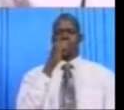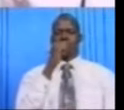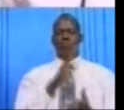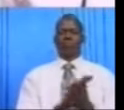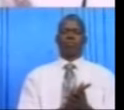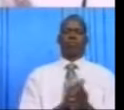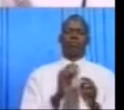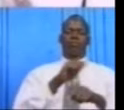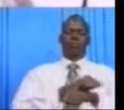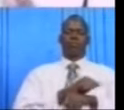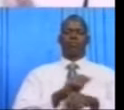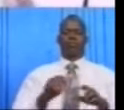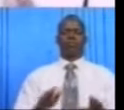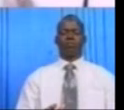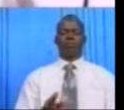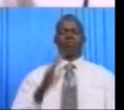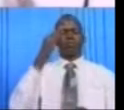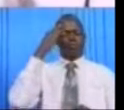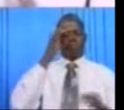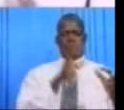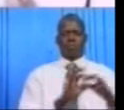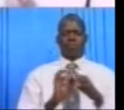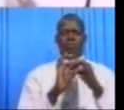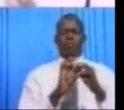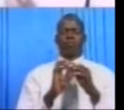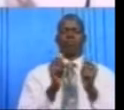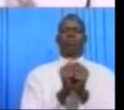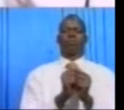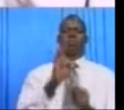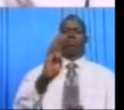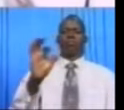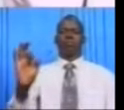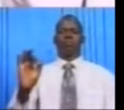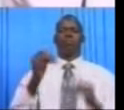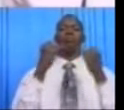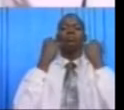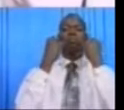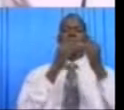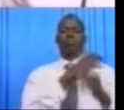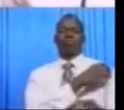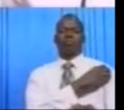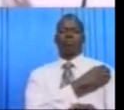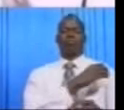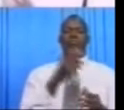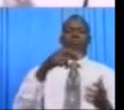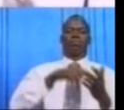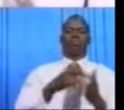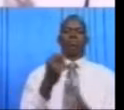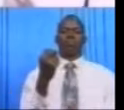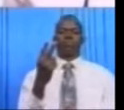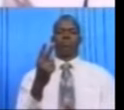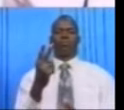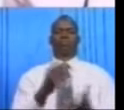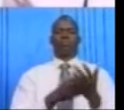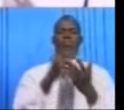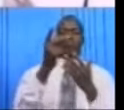les infrastructures. En ce qui concerne la coopération avec le Burkina Faso, nous avons informé le chef que pour en 2012, nous avons pénétré le premier